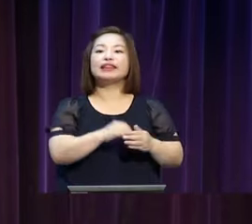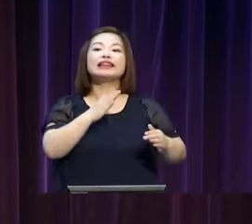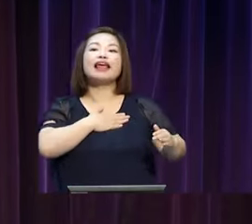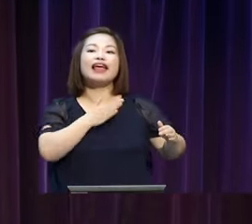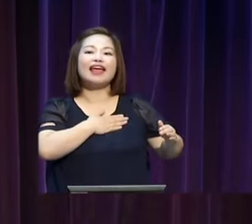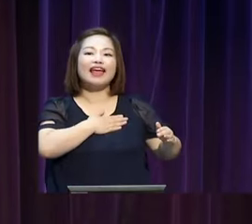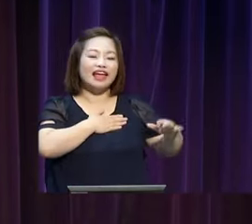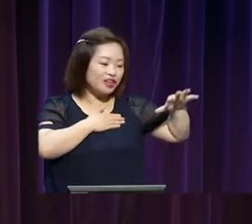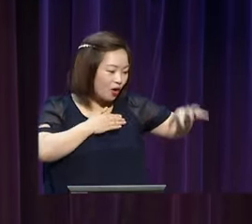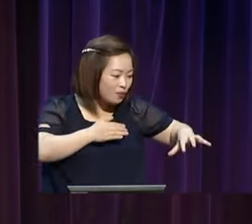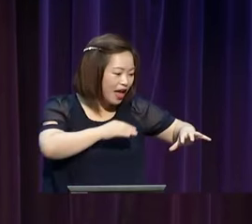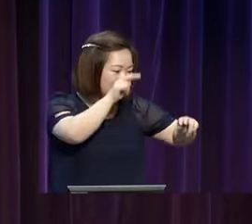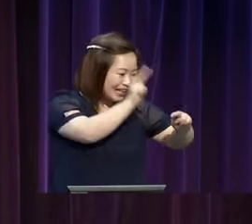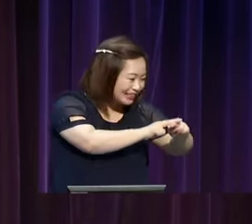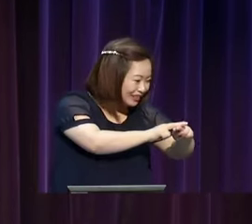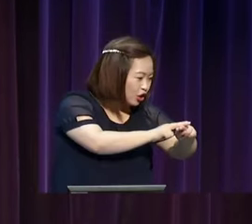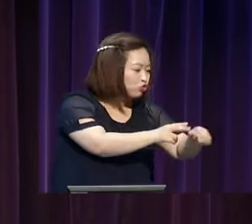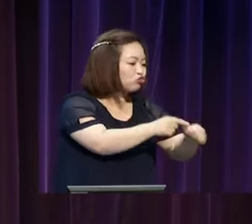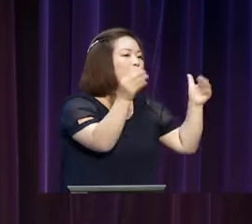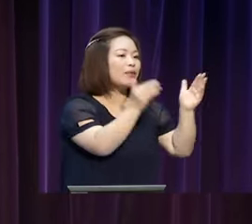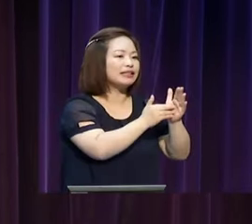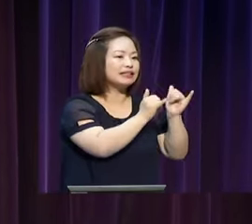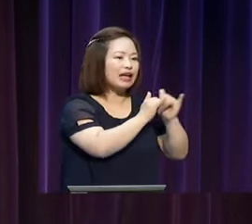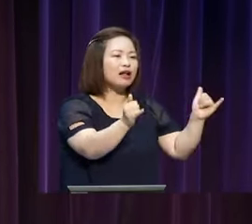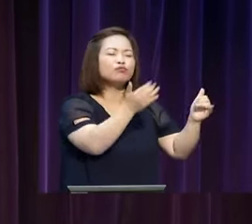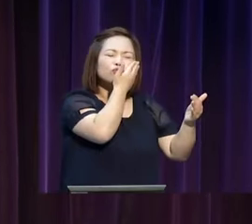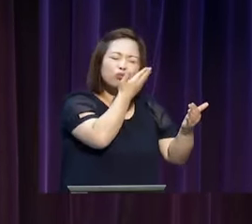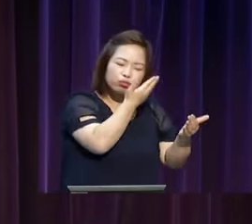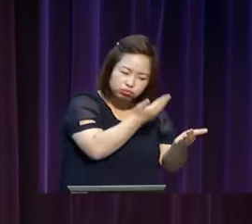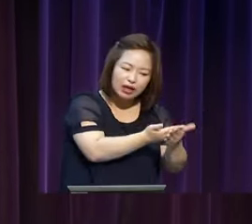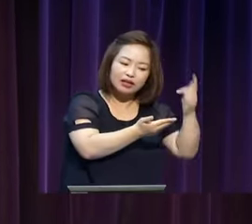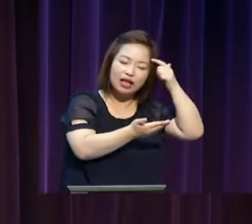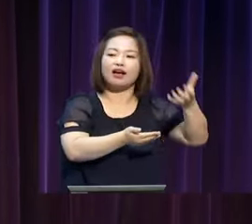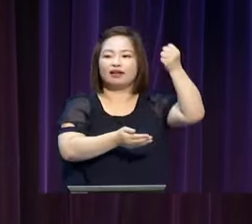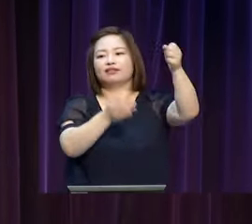있는 구원받은 사람을 소중하게 생각하셔야 돼요.